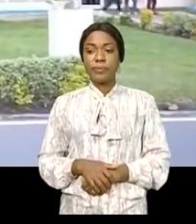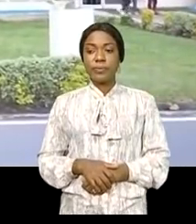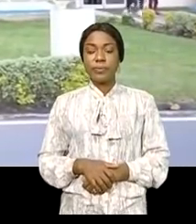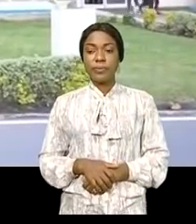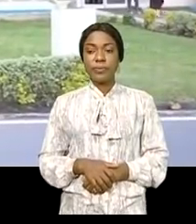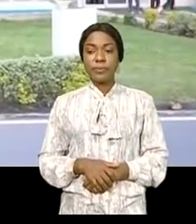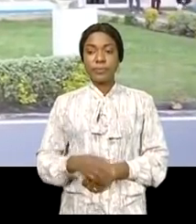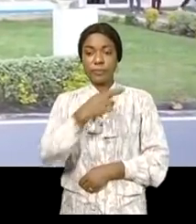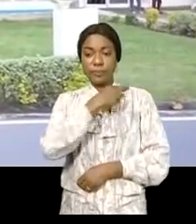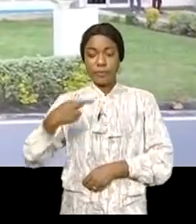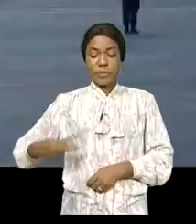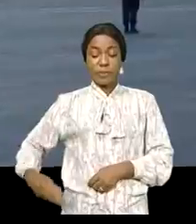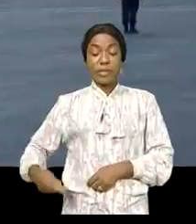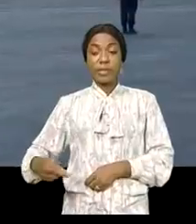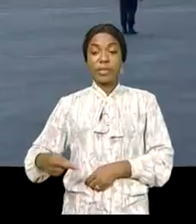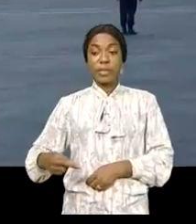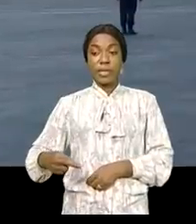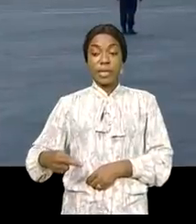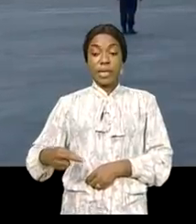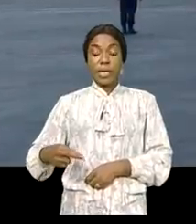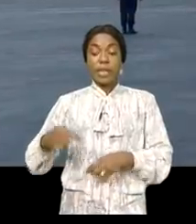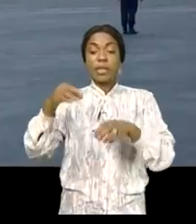La République du Congo et la République